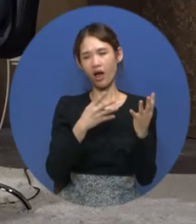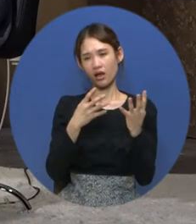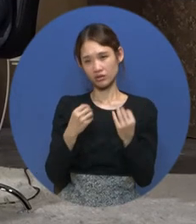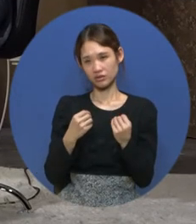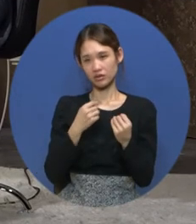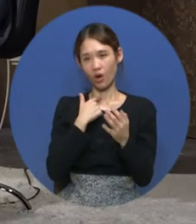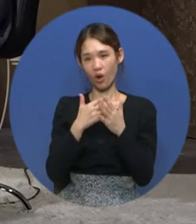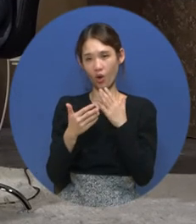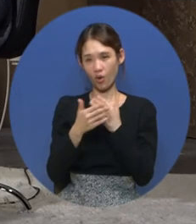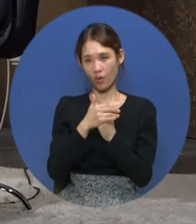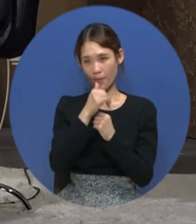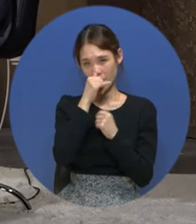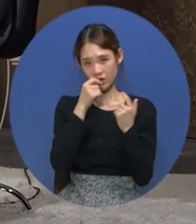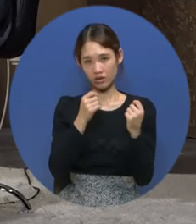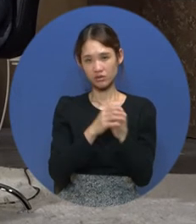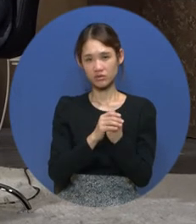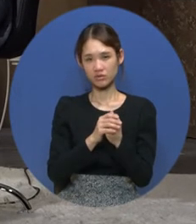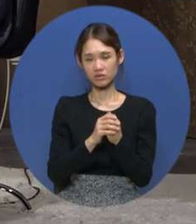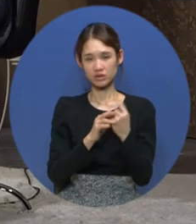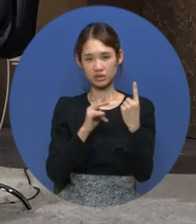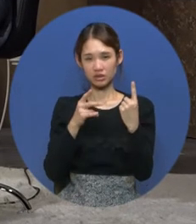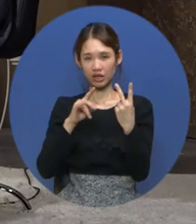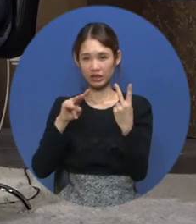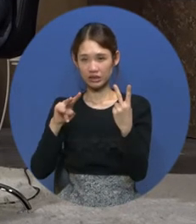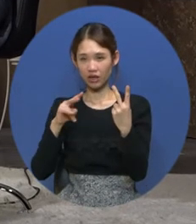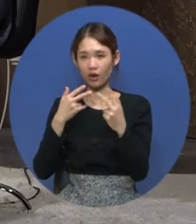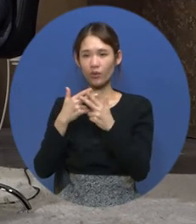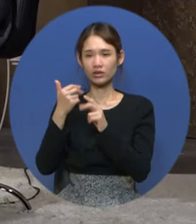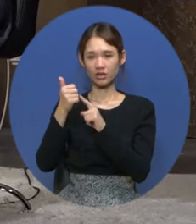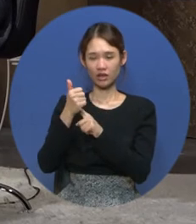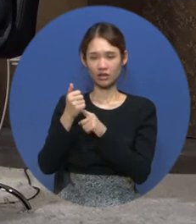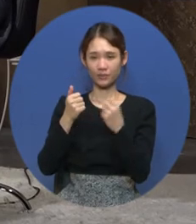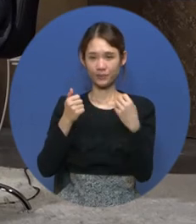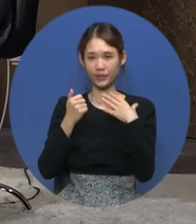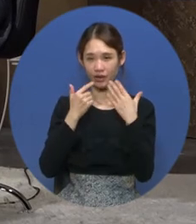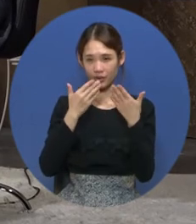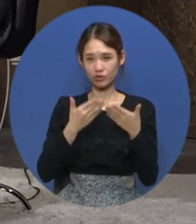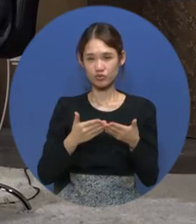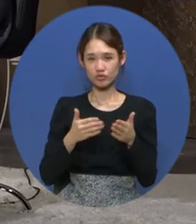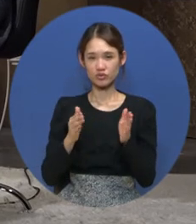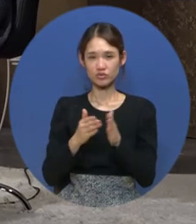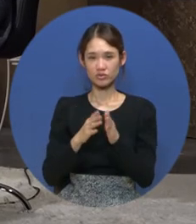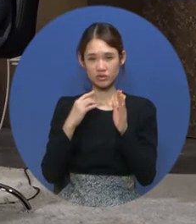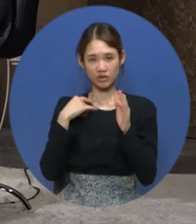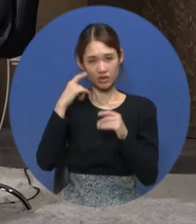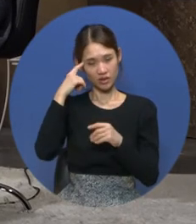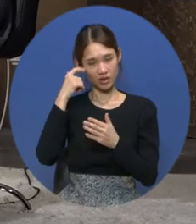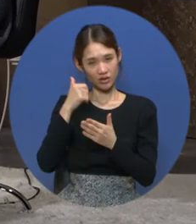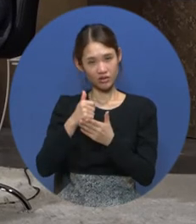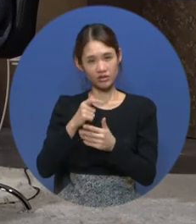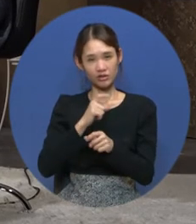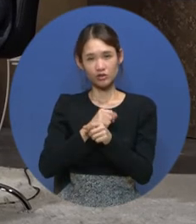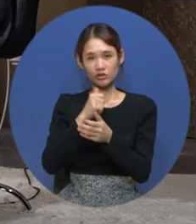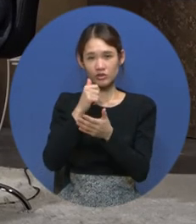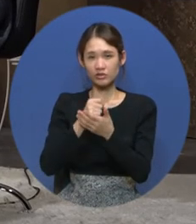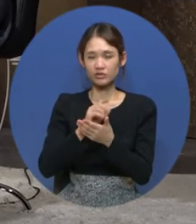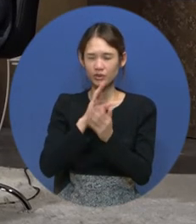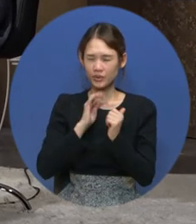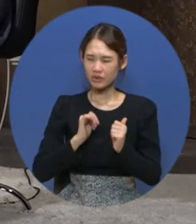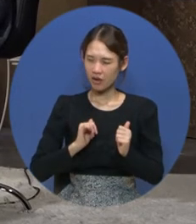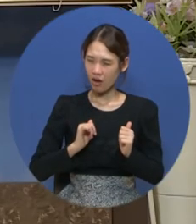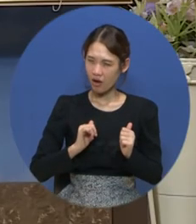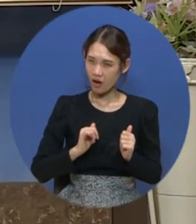같은데요 지금은 이렇게 1대 2대 회장님을 말씀 해 주셨지만 제가 또 보기에는 국장님 도 정말 열심히